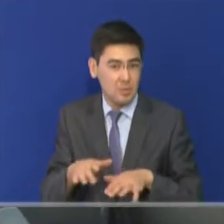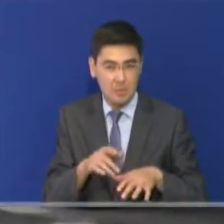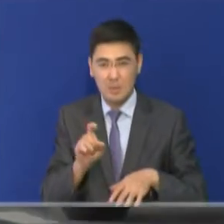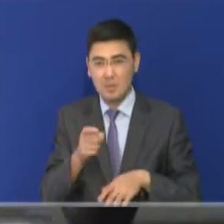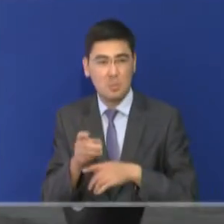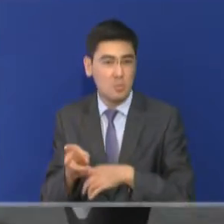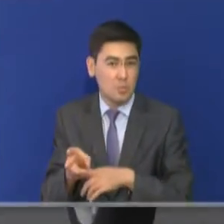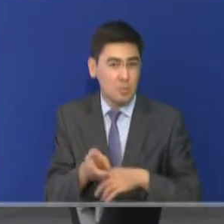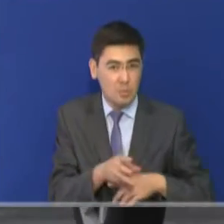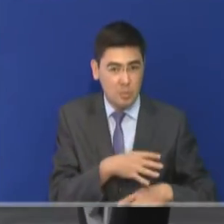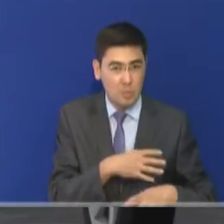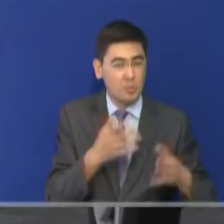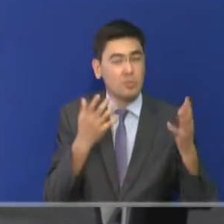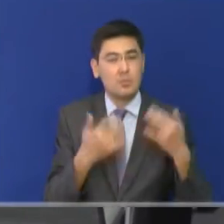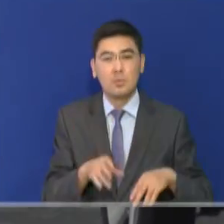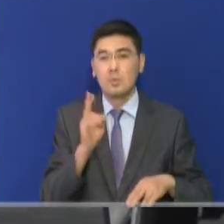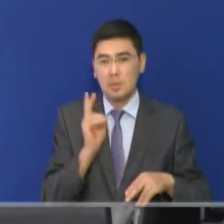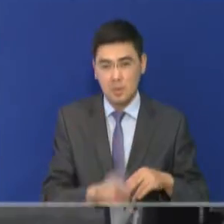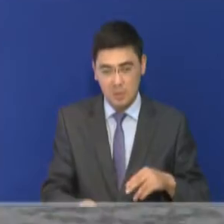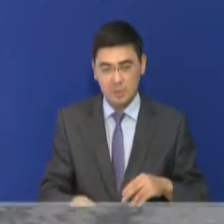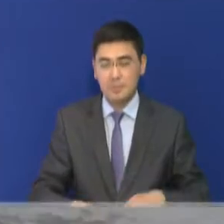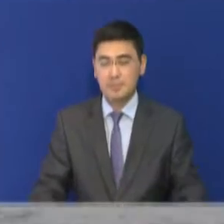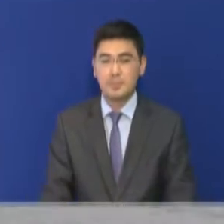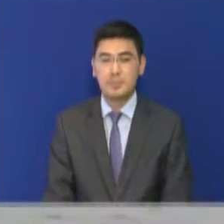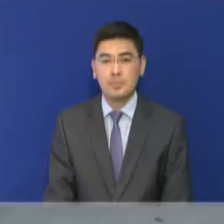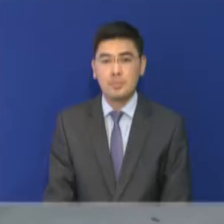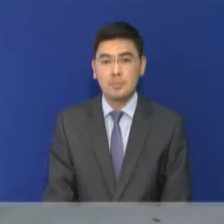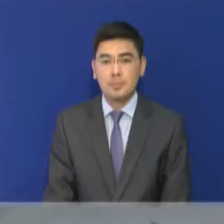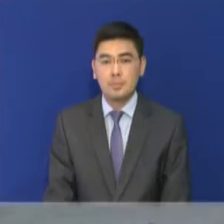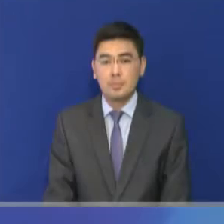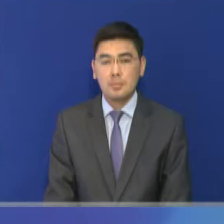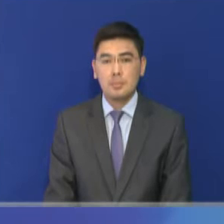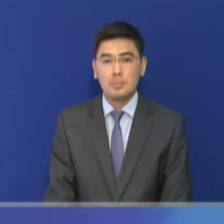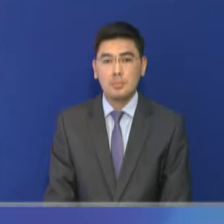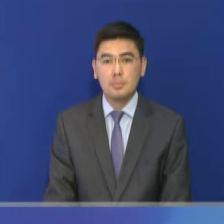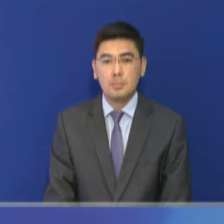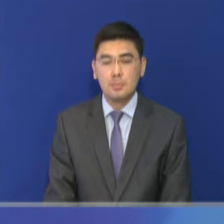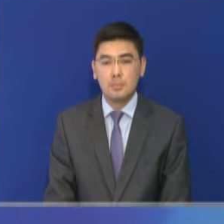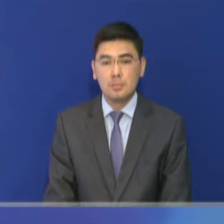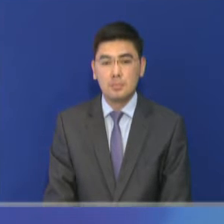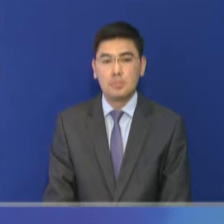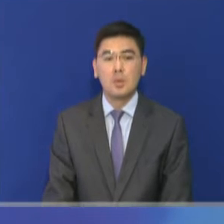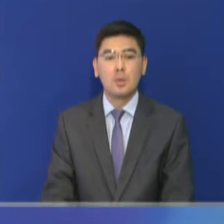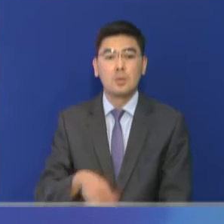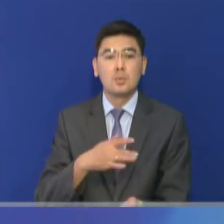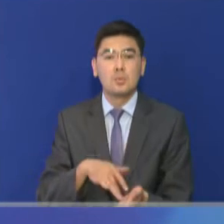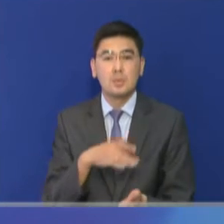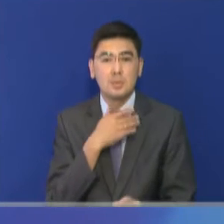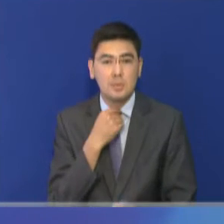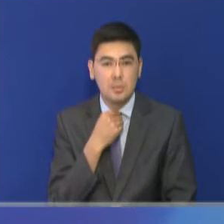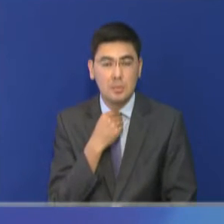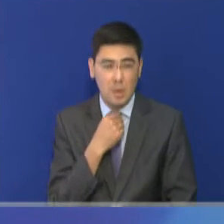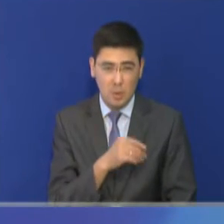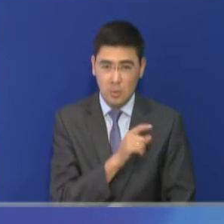в места своей постоянной дислокации. Самат Сикенов, телеканал «Семей». В Семее возобновлен прием документов